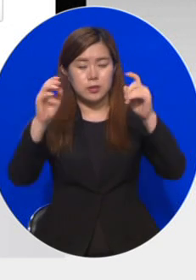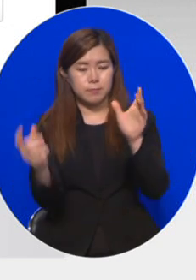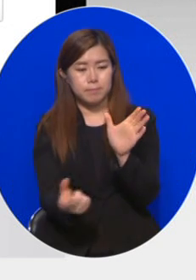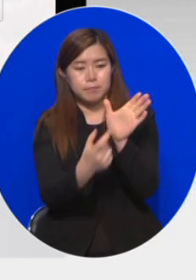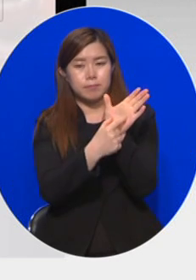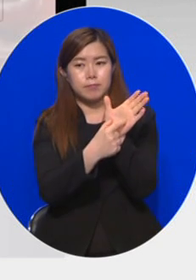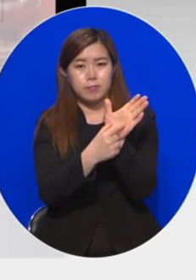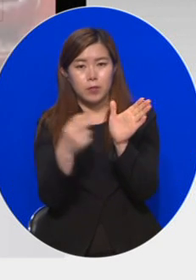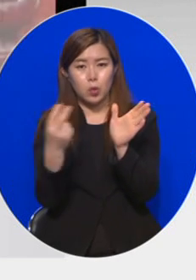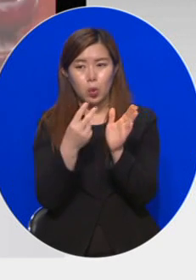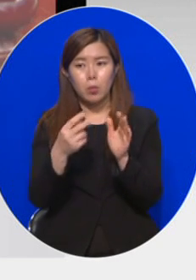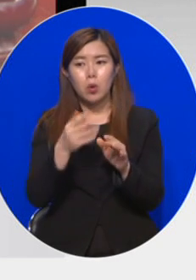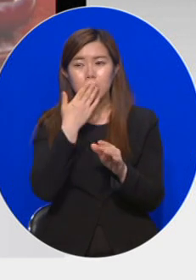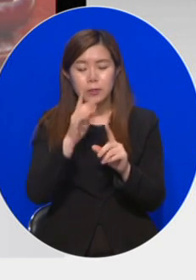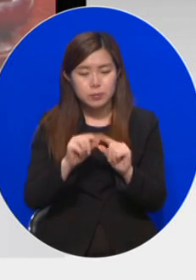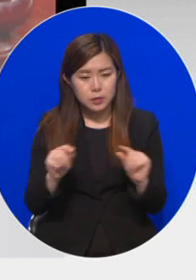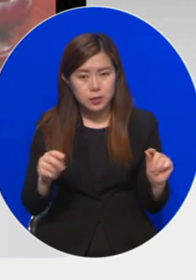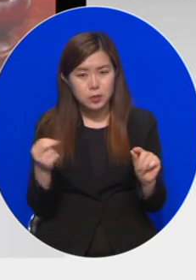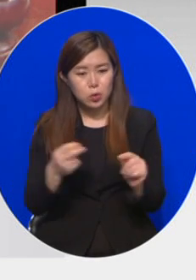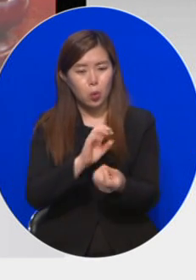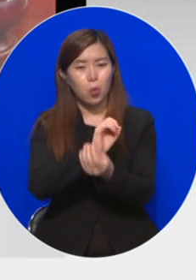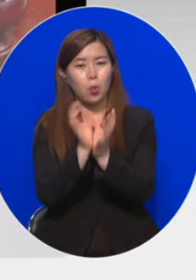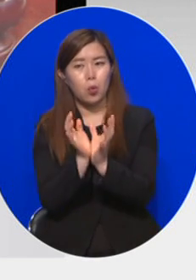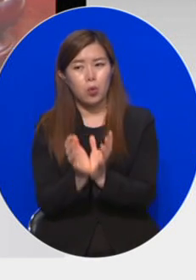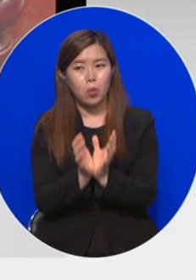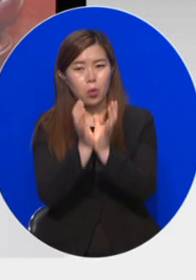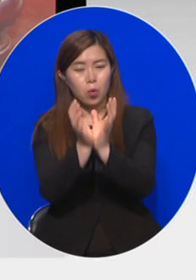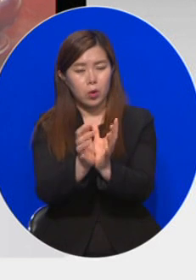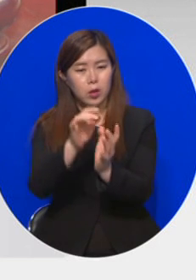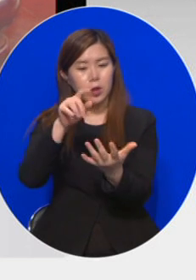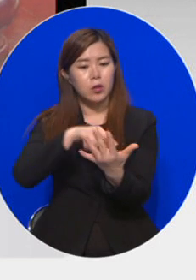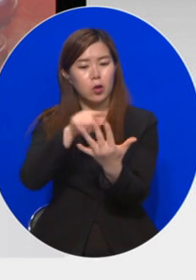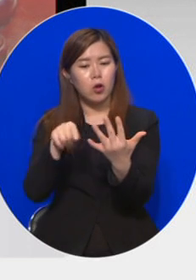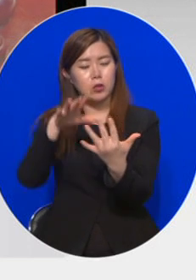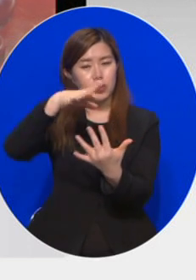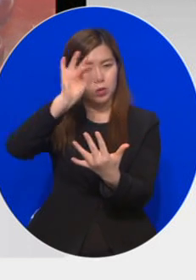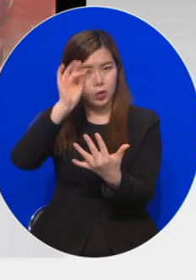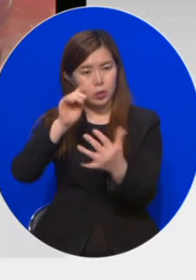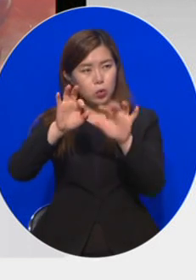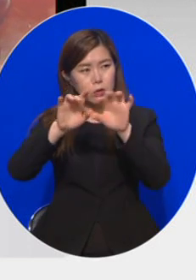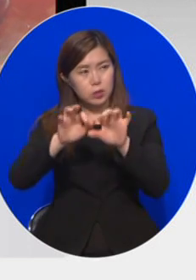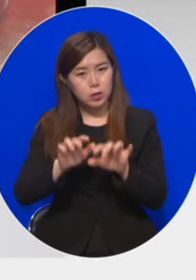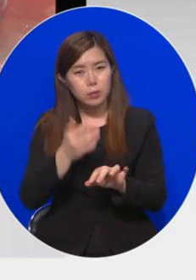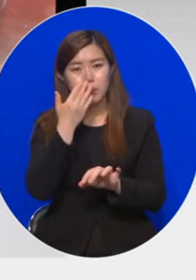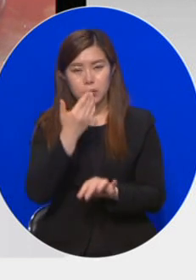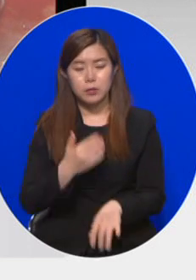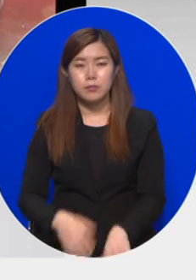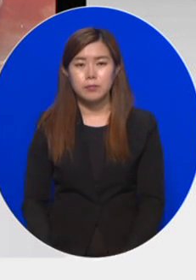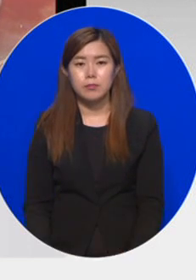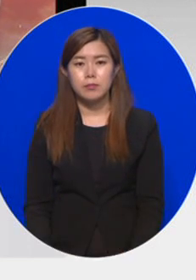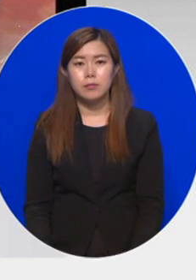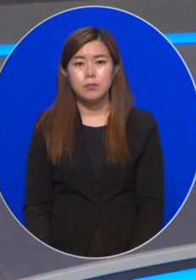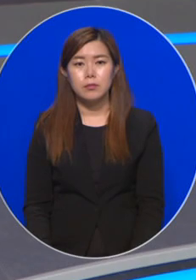이어 차례상 음식과 헌화대 꽃을 선택하고 추모의 글을 작성하는 방식입니다.